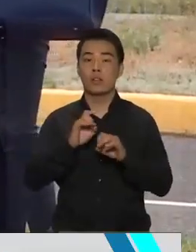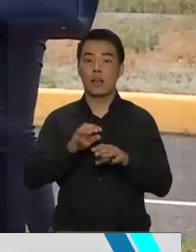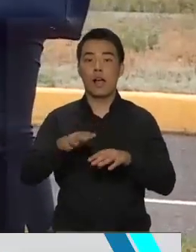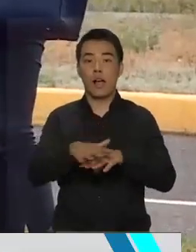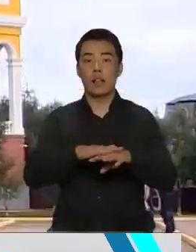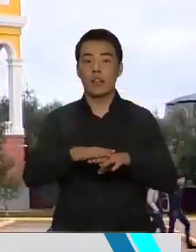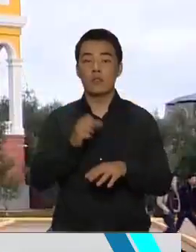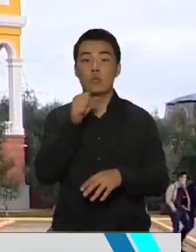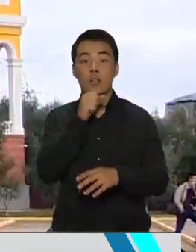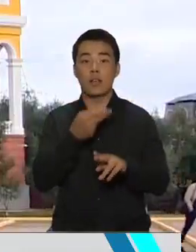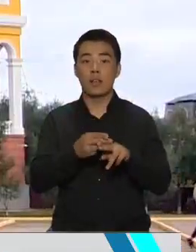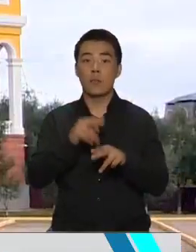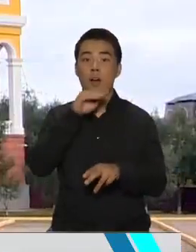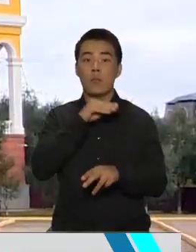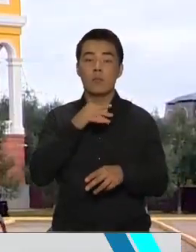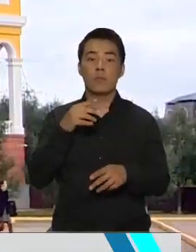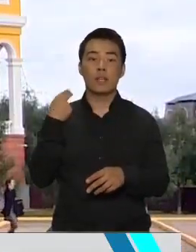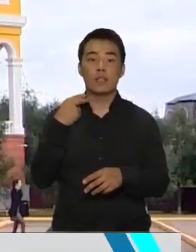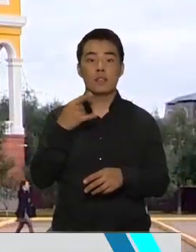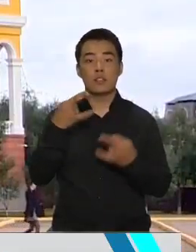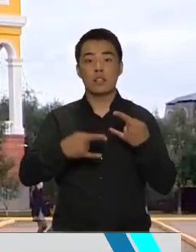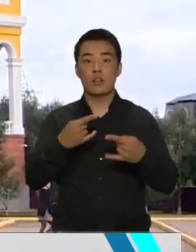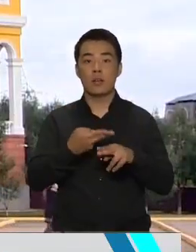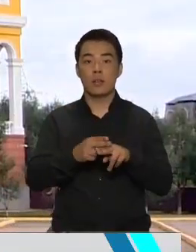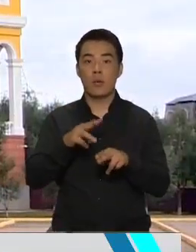халықаралық журналистика мамандығын президент телерадио